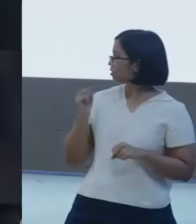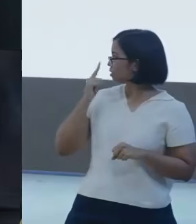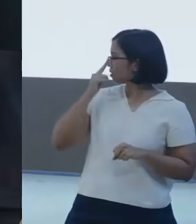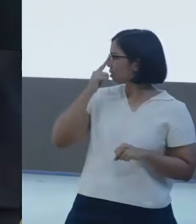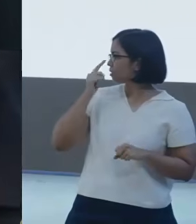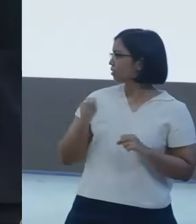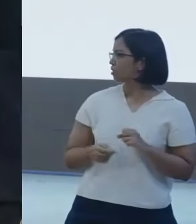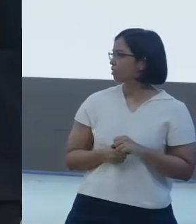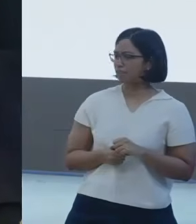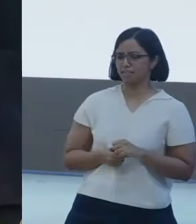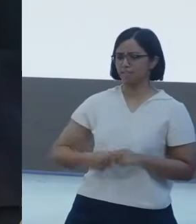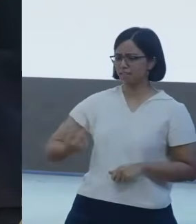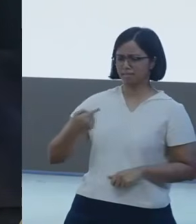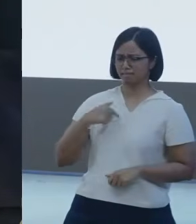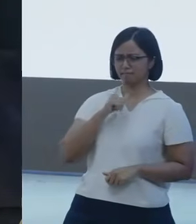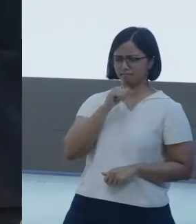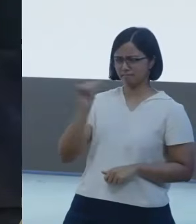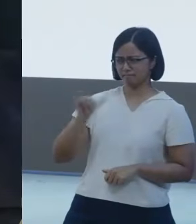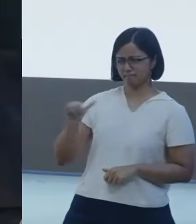Hindi ako ganyan.